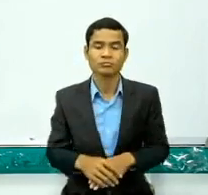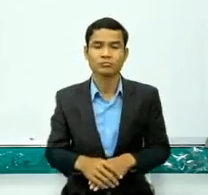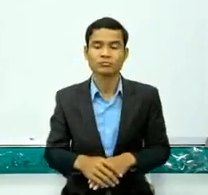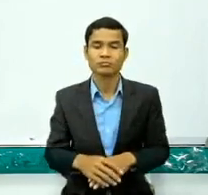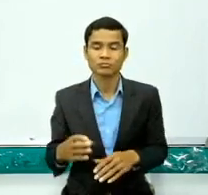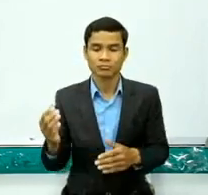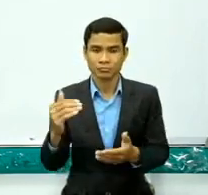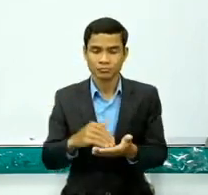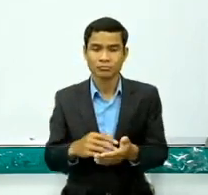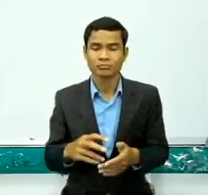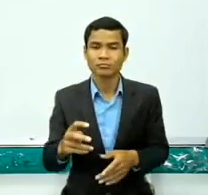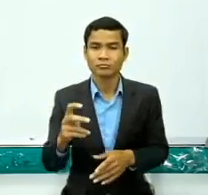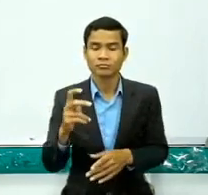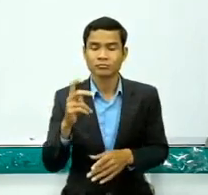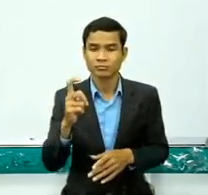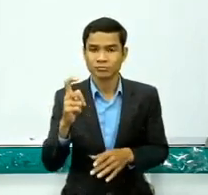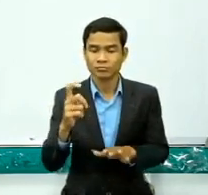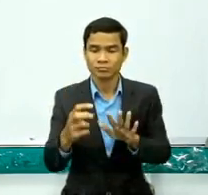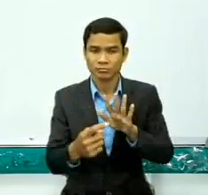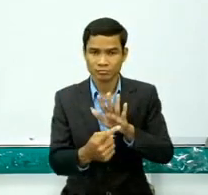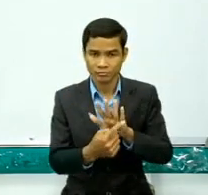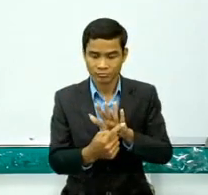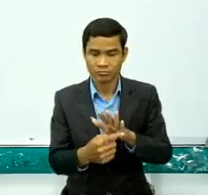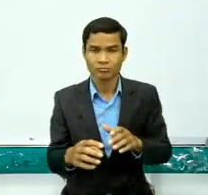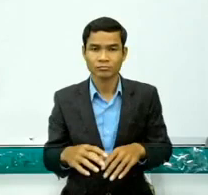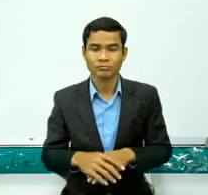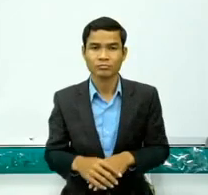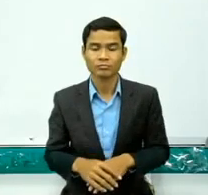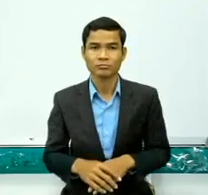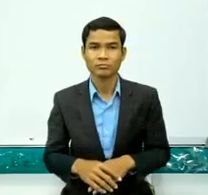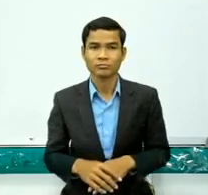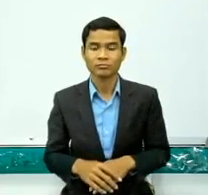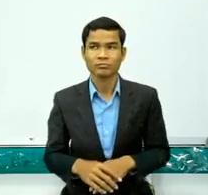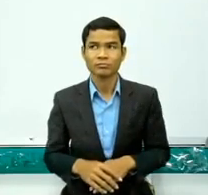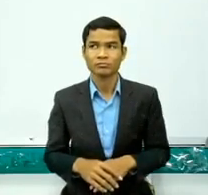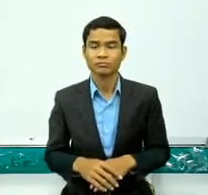ចាម្ដងទៀតខឺ